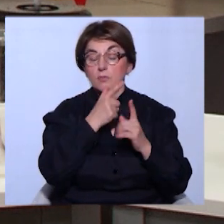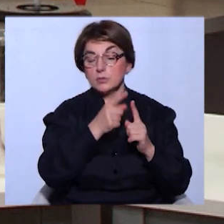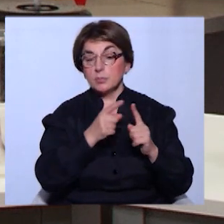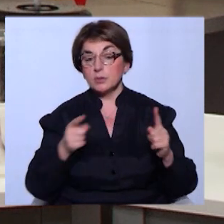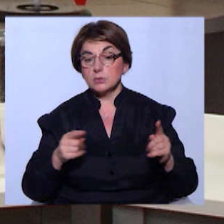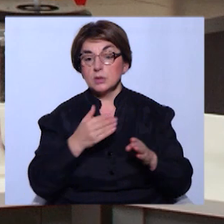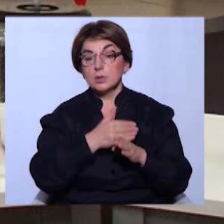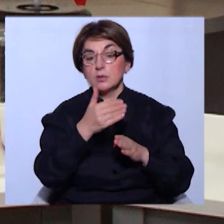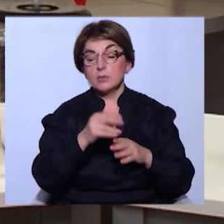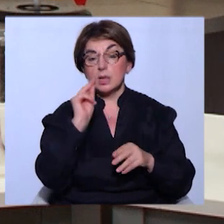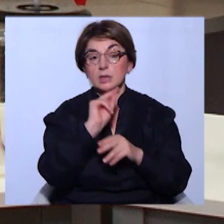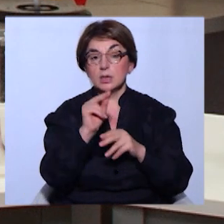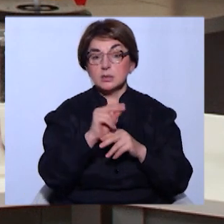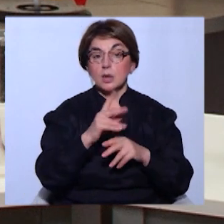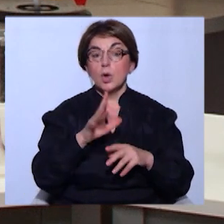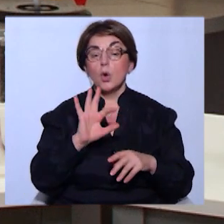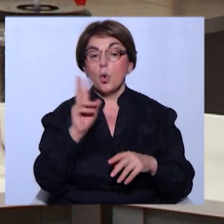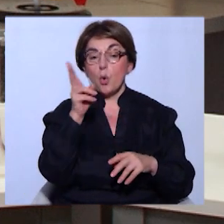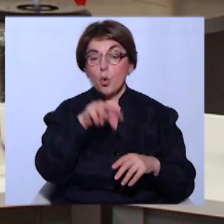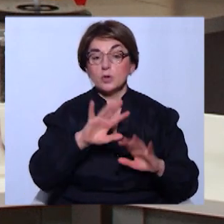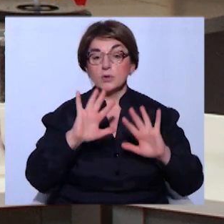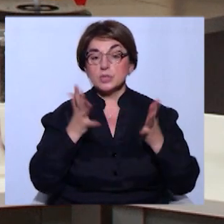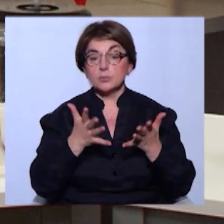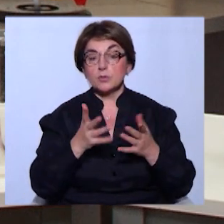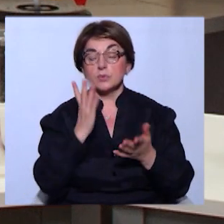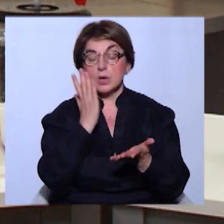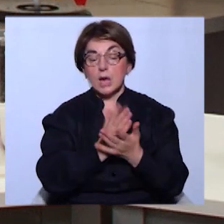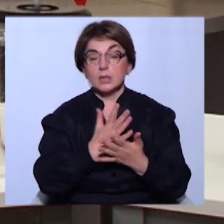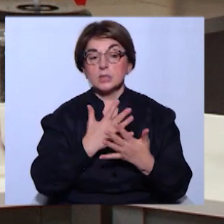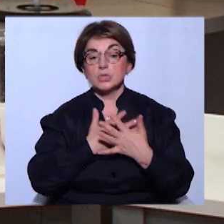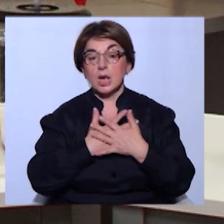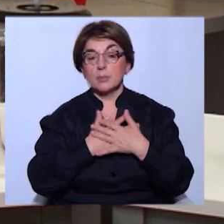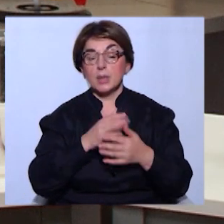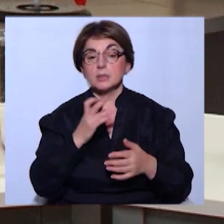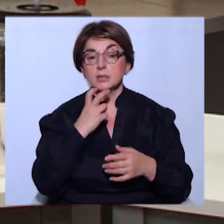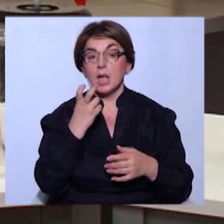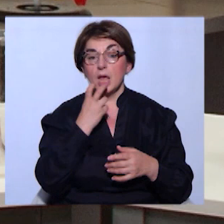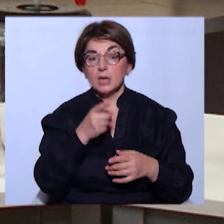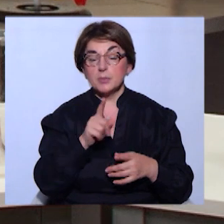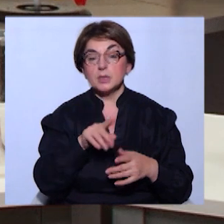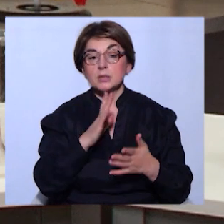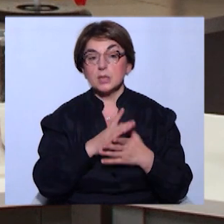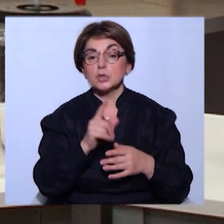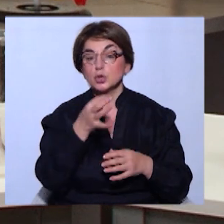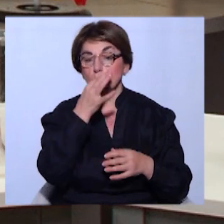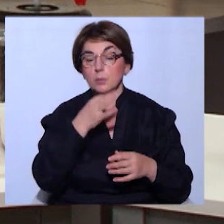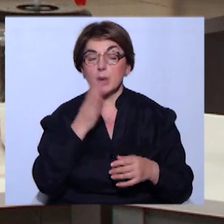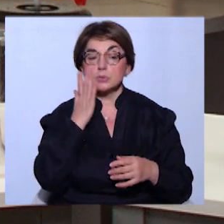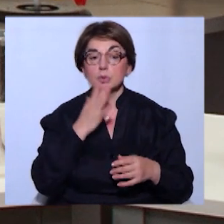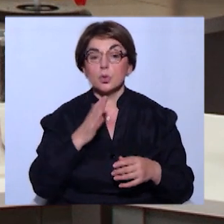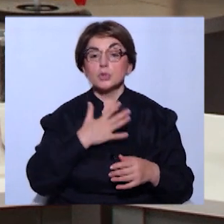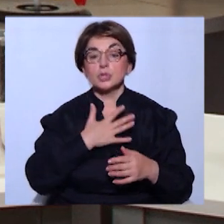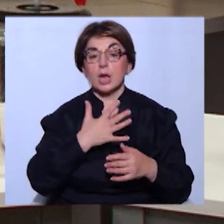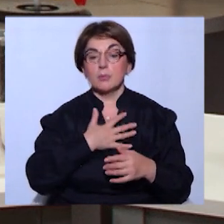O3, რომელსაც ჩვენ გაკვეთილის პერიოდში მოგვიანებით განვიხილავთ. რადგან ორივე შემთხვევაში ეს არის ჟანგბადის ელემენტი, სწორი